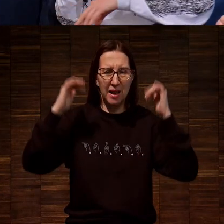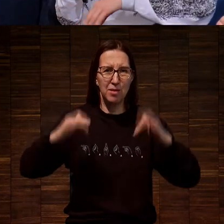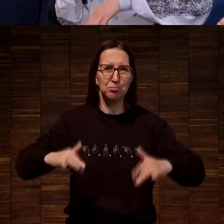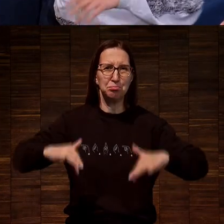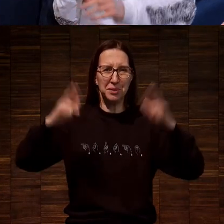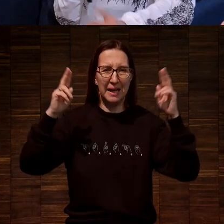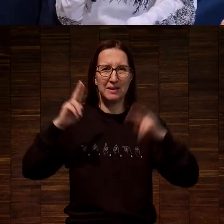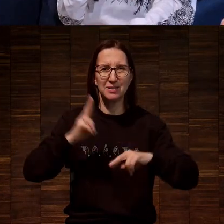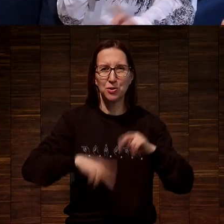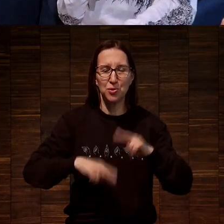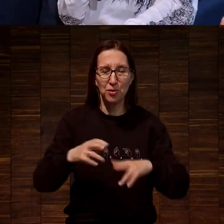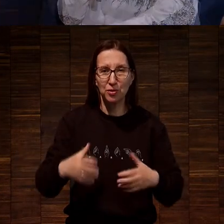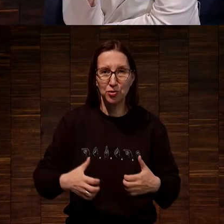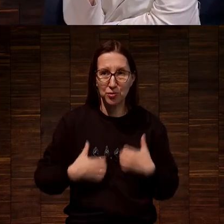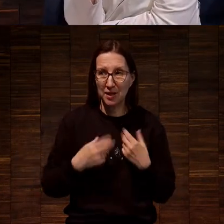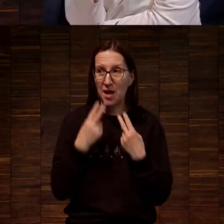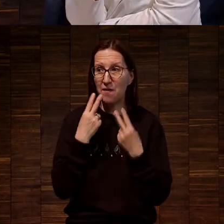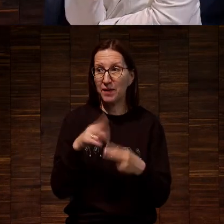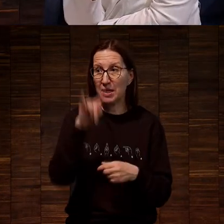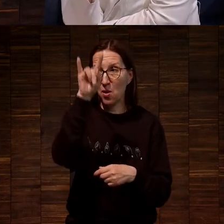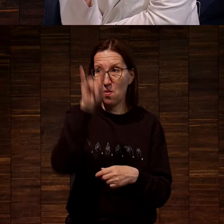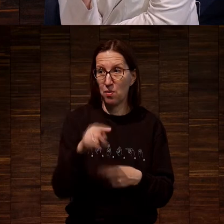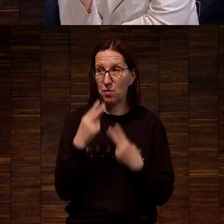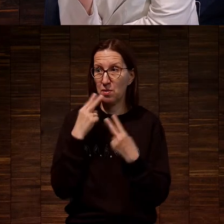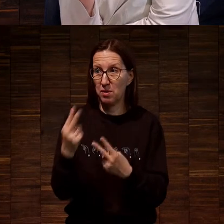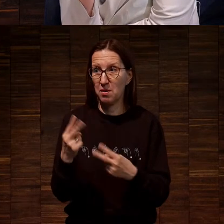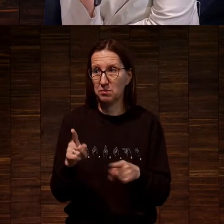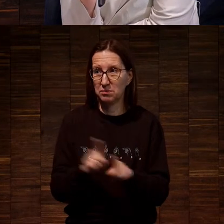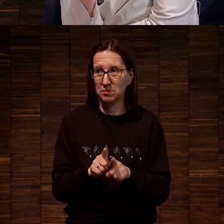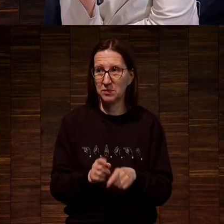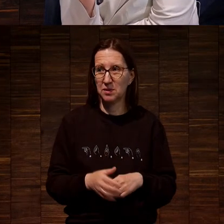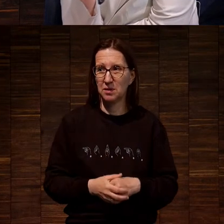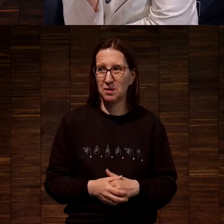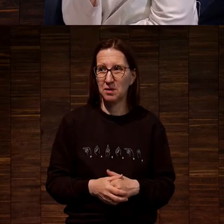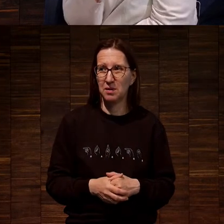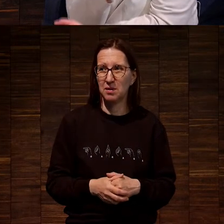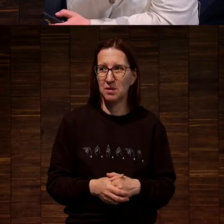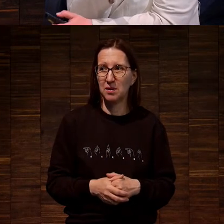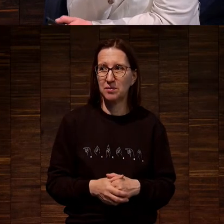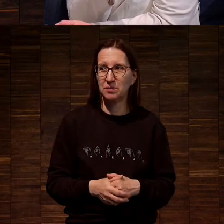стройка вокруг. Вот видите вид из окна. Да, это вид из окна и постер.